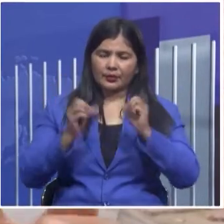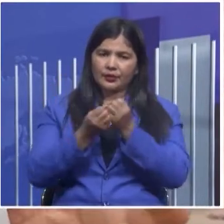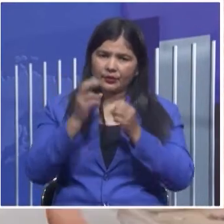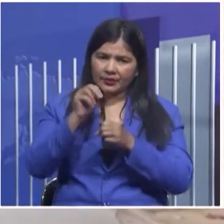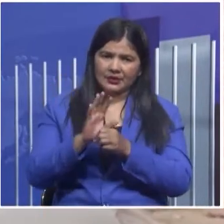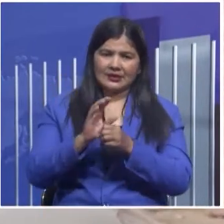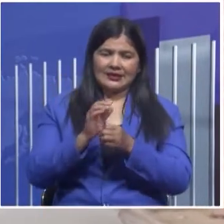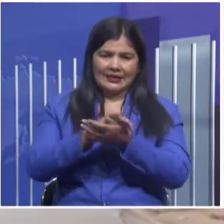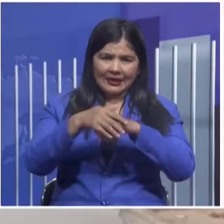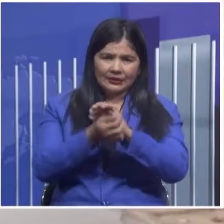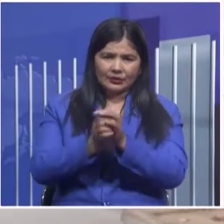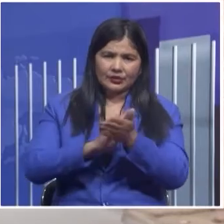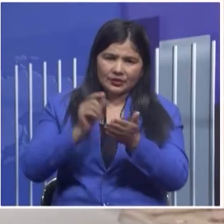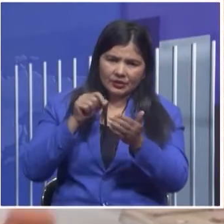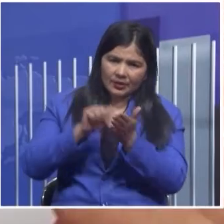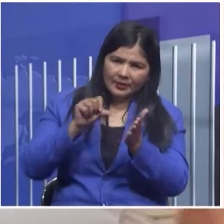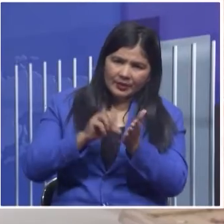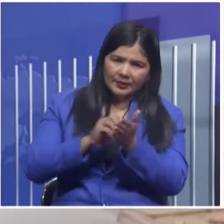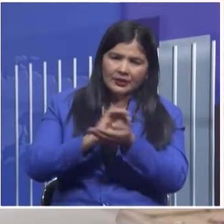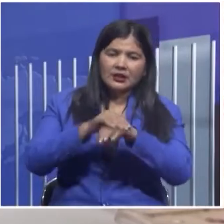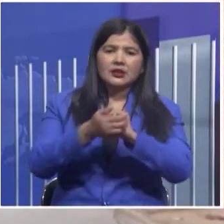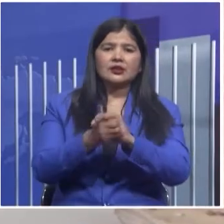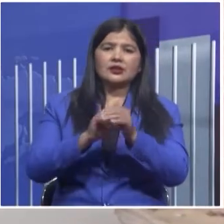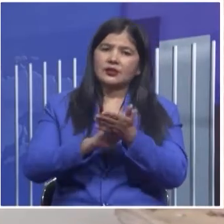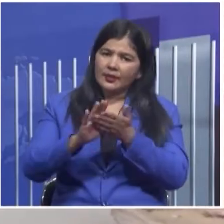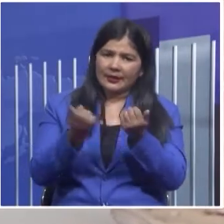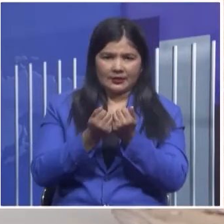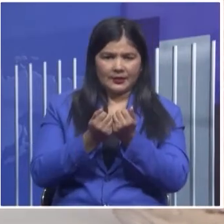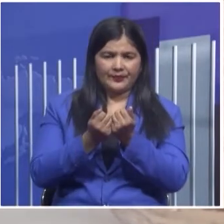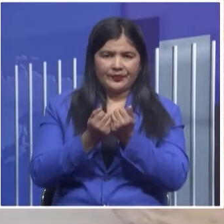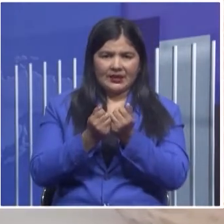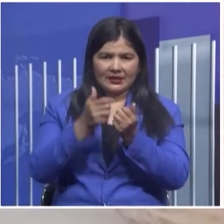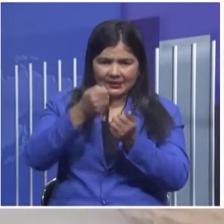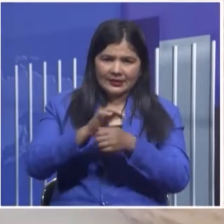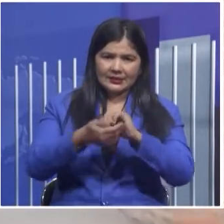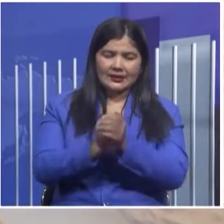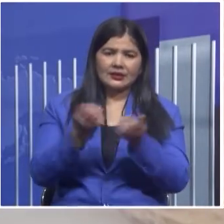लगाउने, हातहरू चाहिँ टाइम टाइममा धुने, होइन, कुनै पनि ठाउँमा छोइसकेपछि हातहरू सेनिटाइज गर्ने